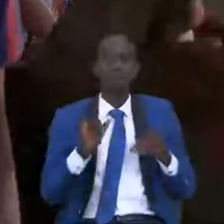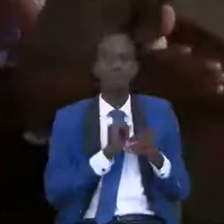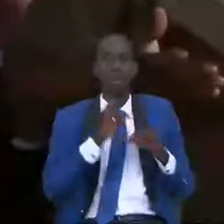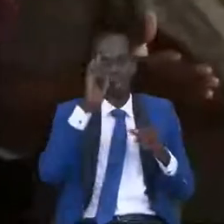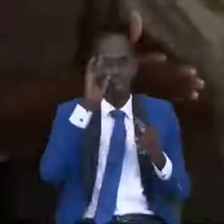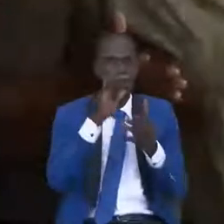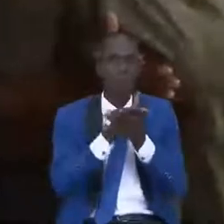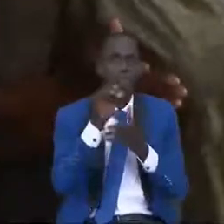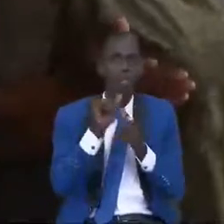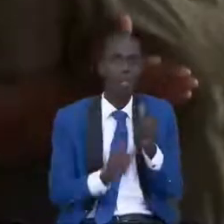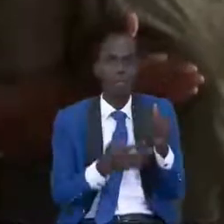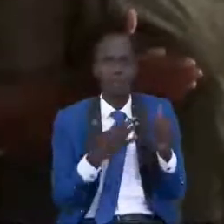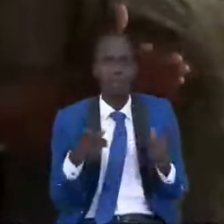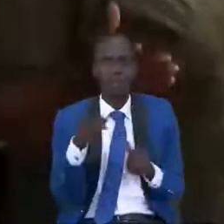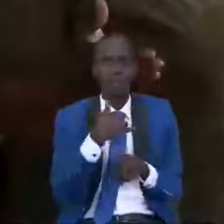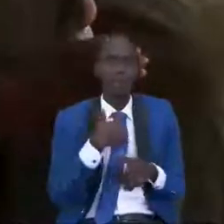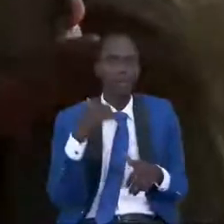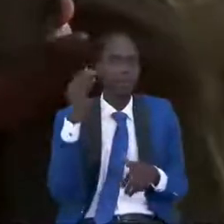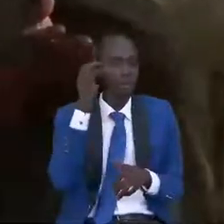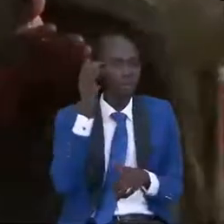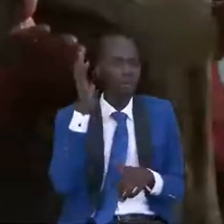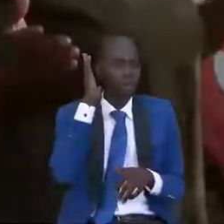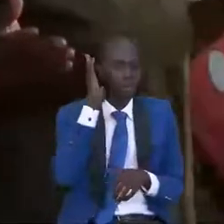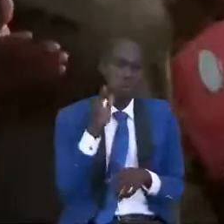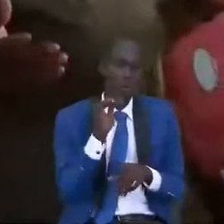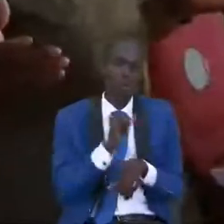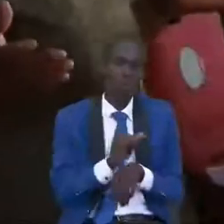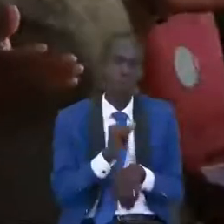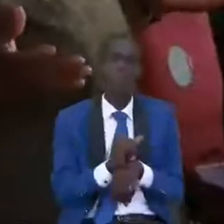Tout ce que tu as entendu va agir.